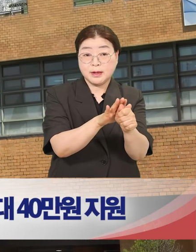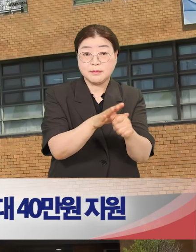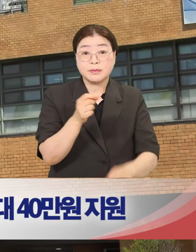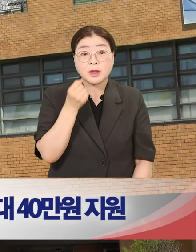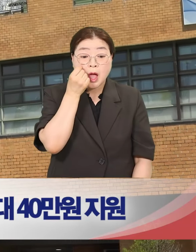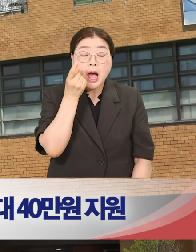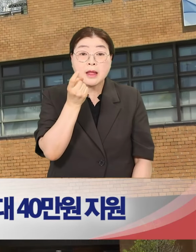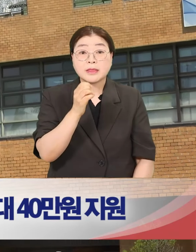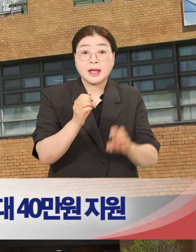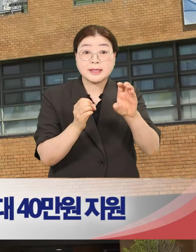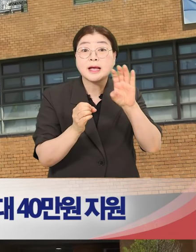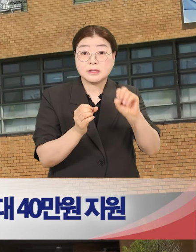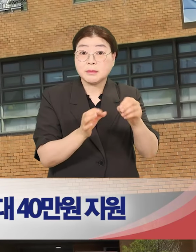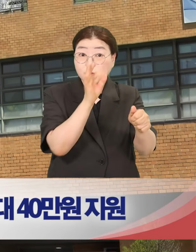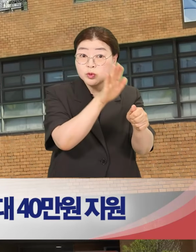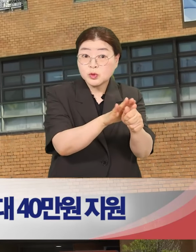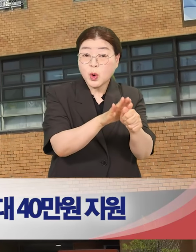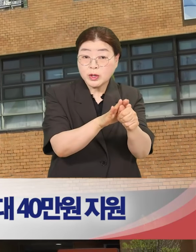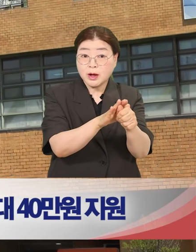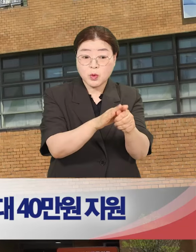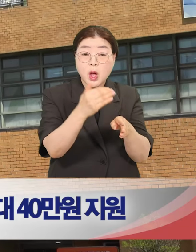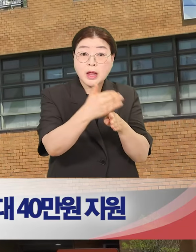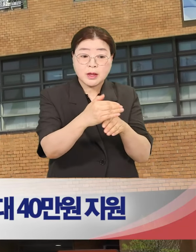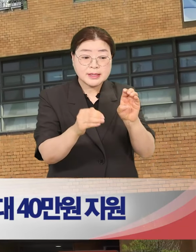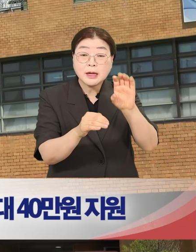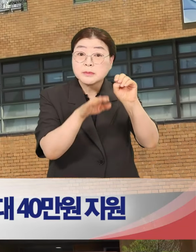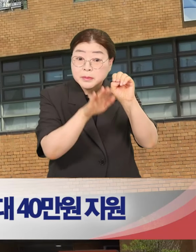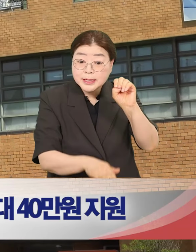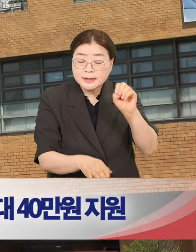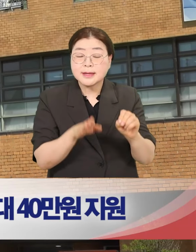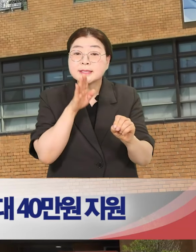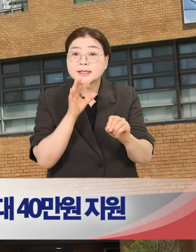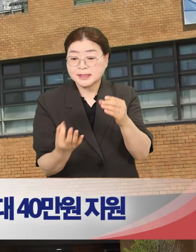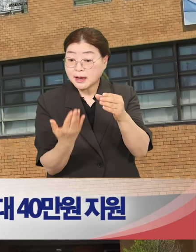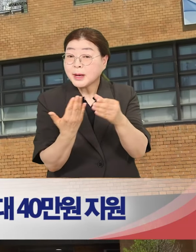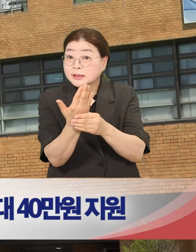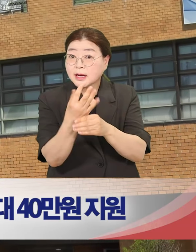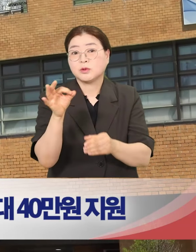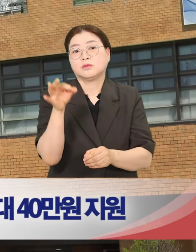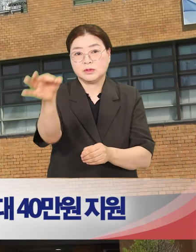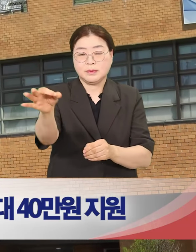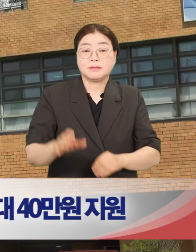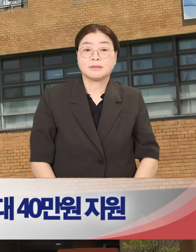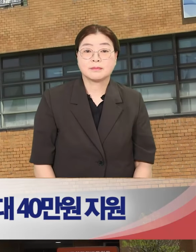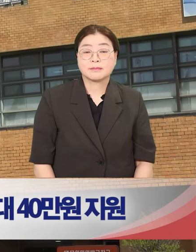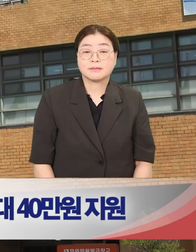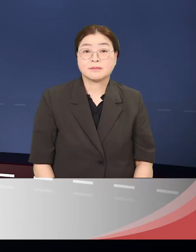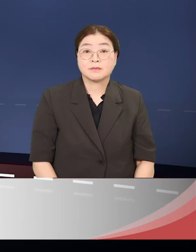지원합니다. 월 최대 40만 원을 지원하며 임차료가 40만 원 이하일 경우 실비를